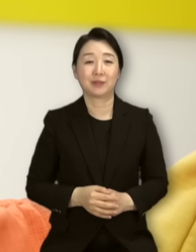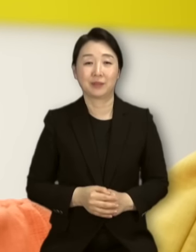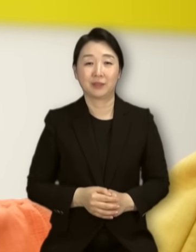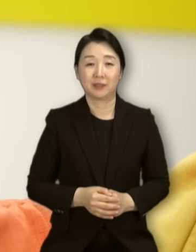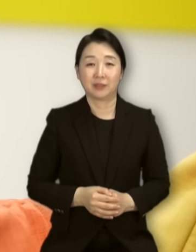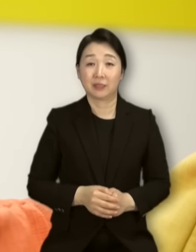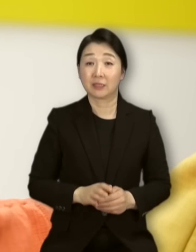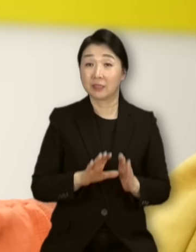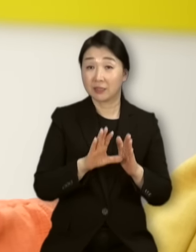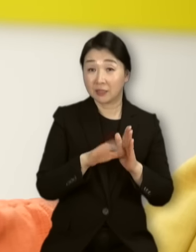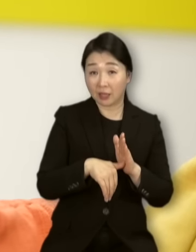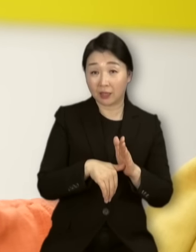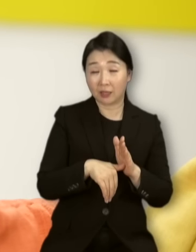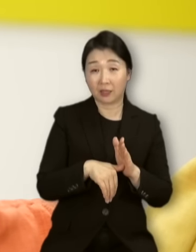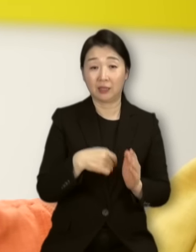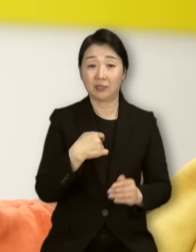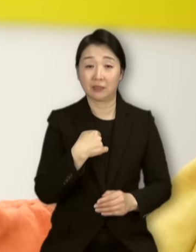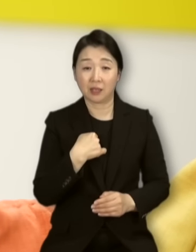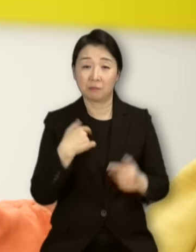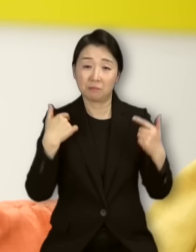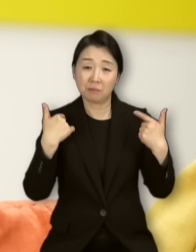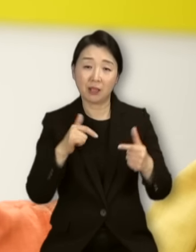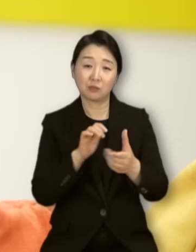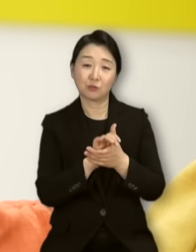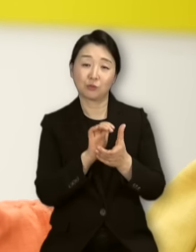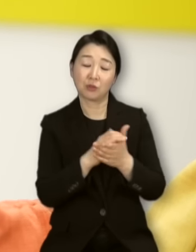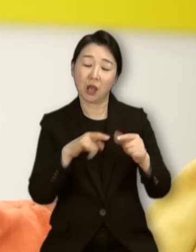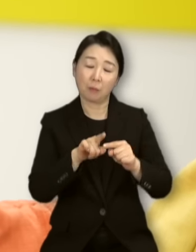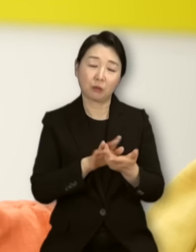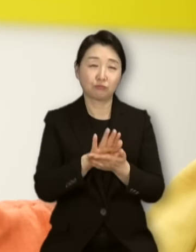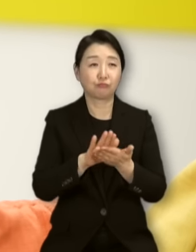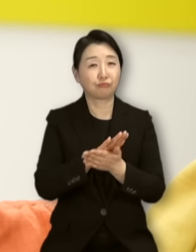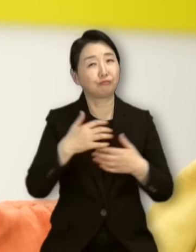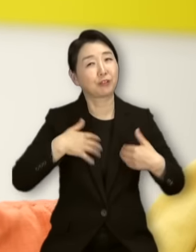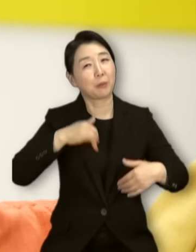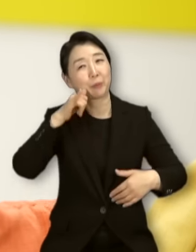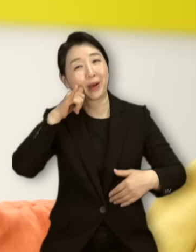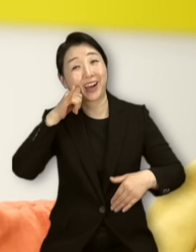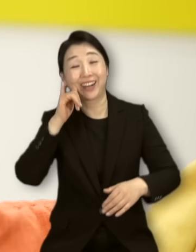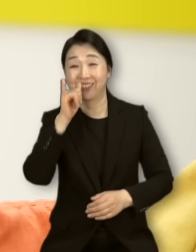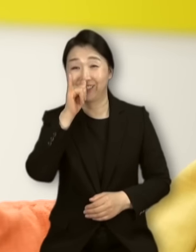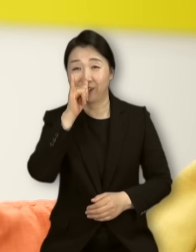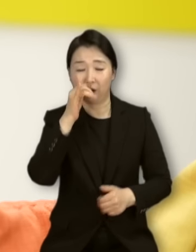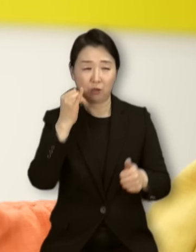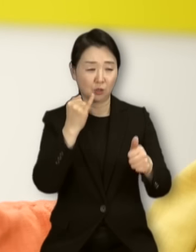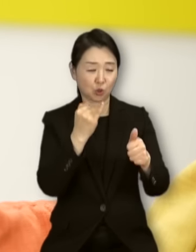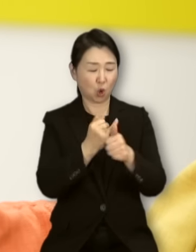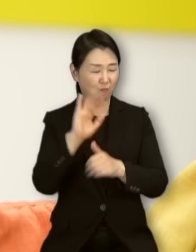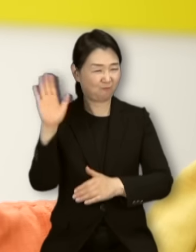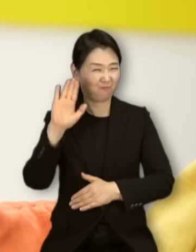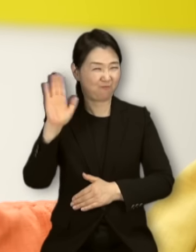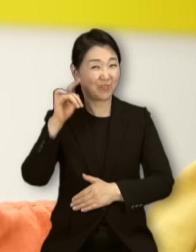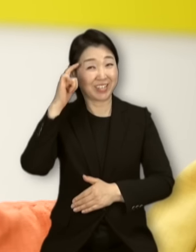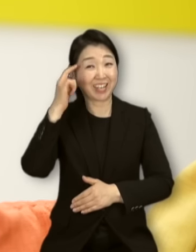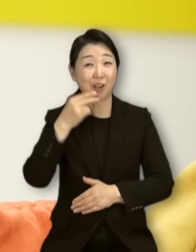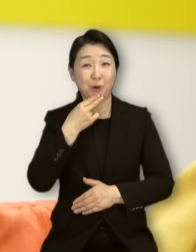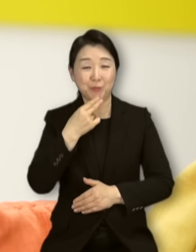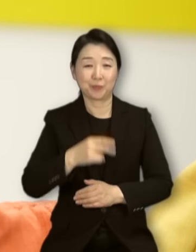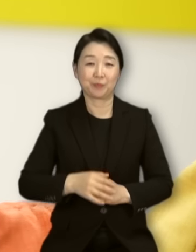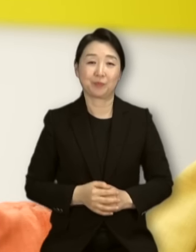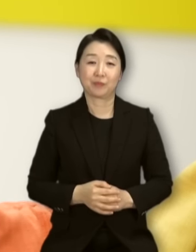그러니까 그 시절에 이제 맨날 친구들하고 노는게 더 재밌고 그래도 결혼 생각은 없지만 그래도 이제